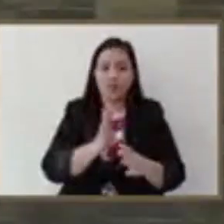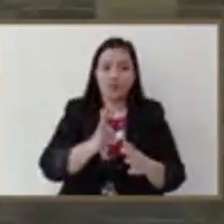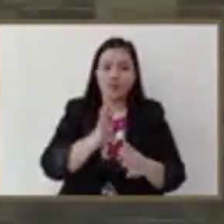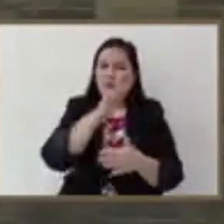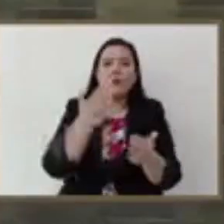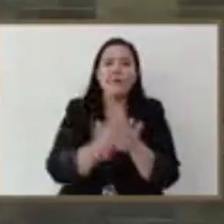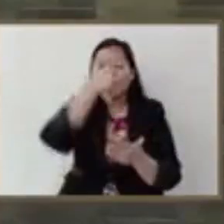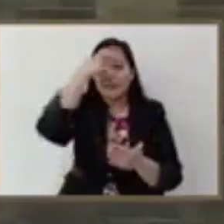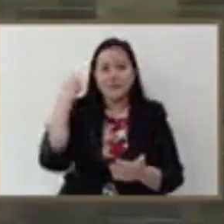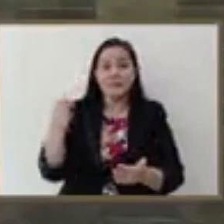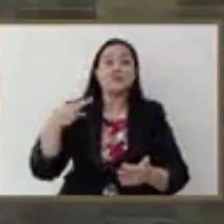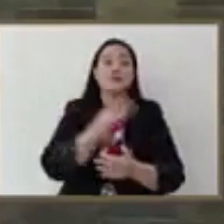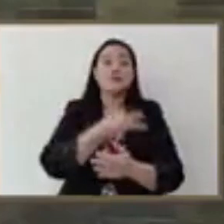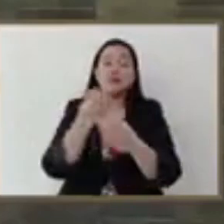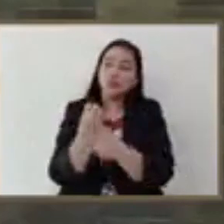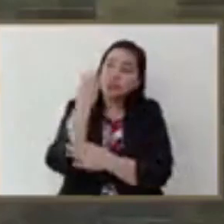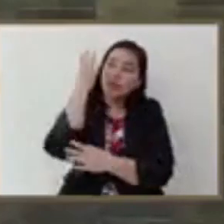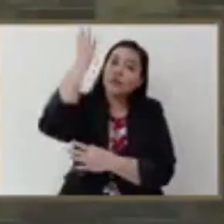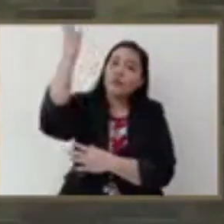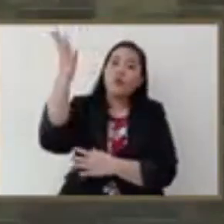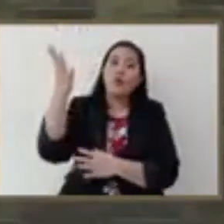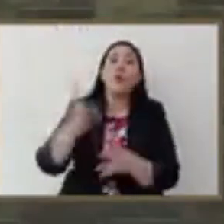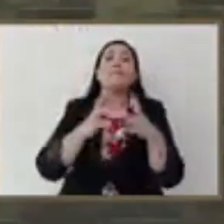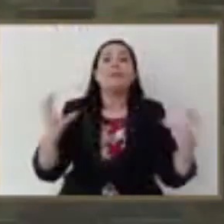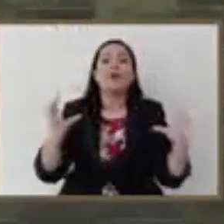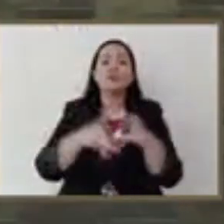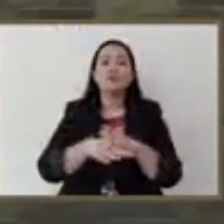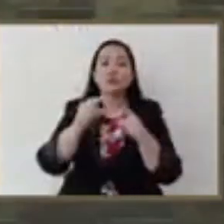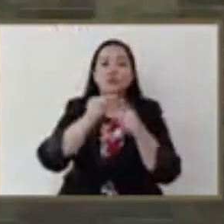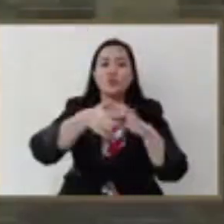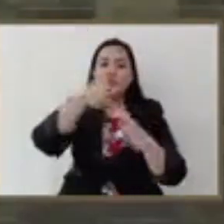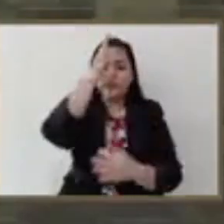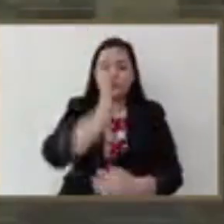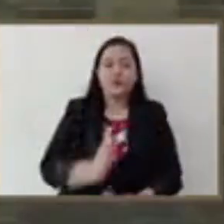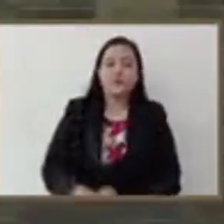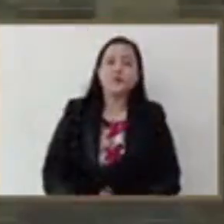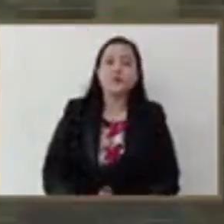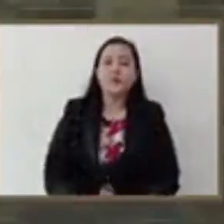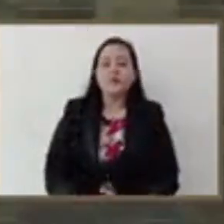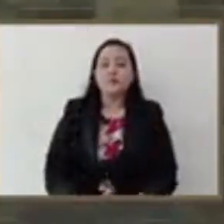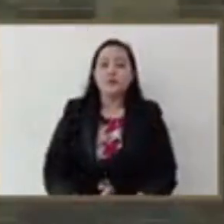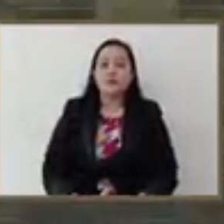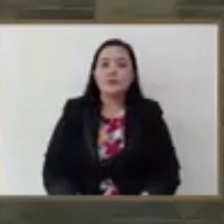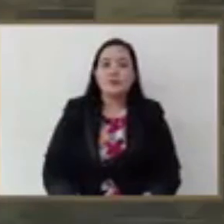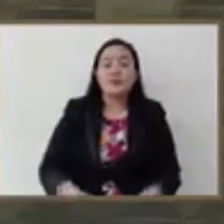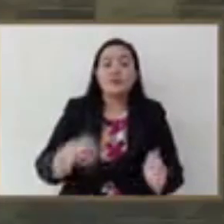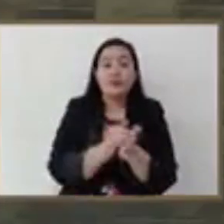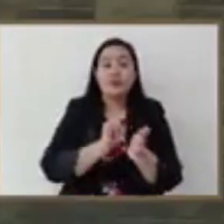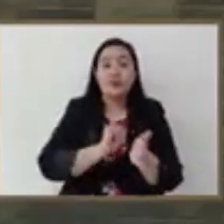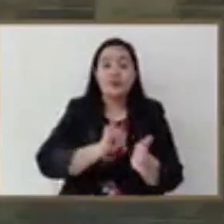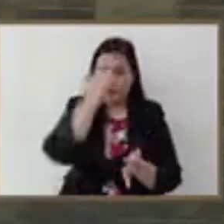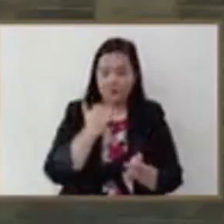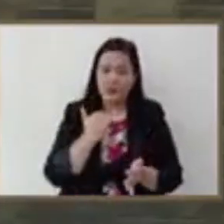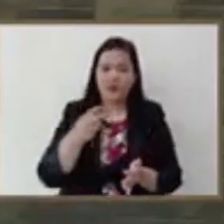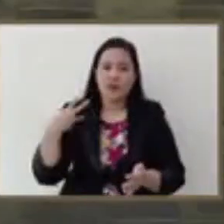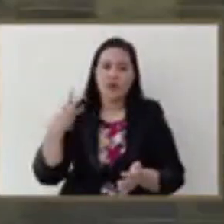kapatid, na mula sa ating bibig lalabas. You understand? Kaya nga po, dito po natin malalaman kung ano ang kinukuha ng